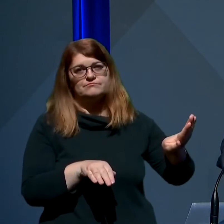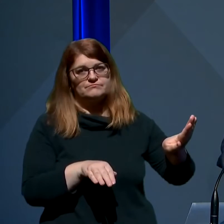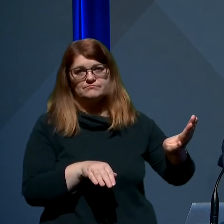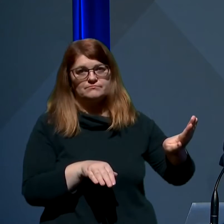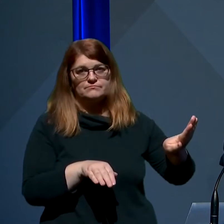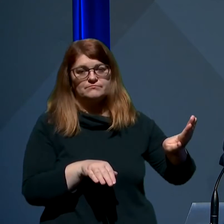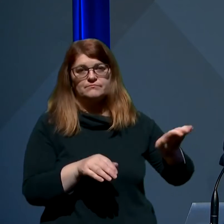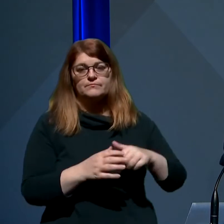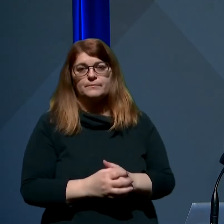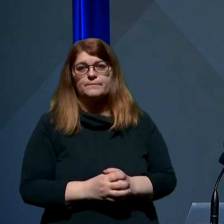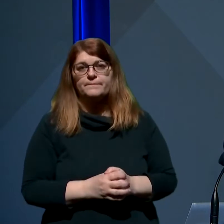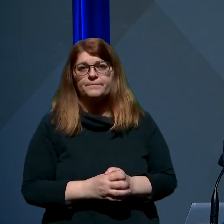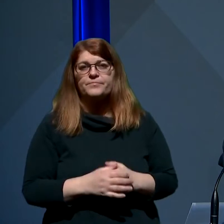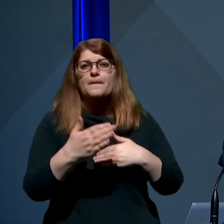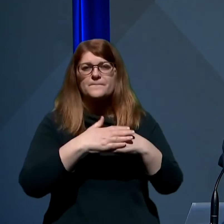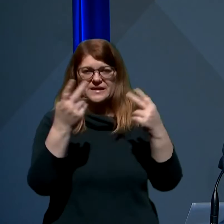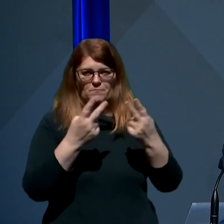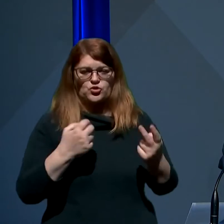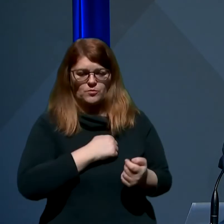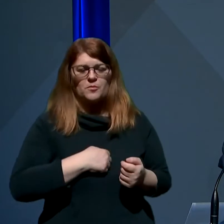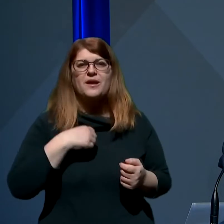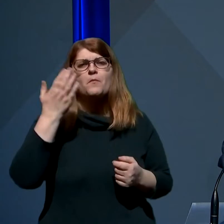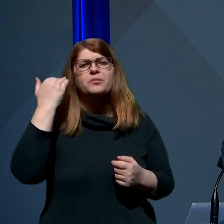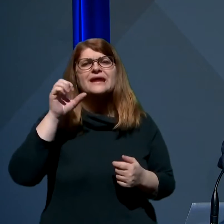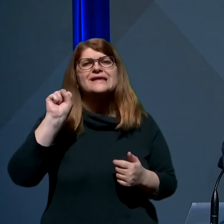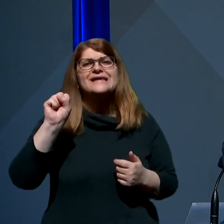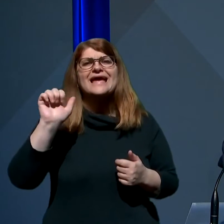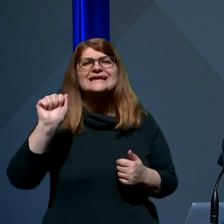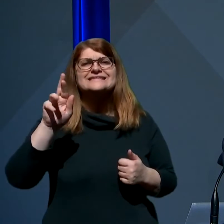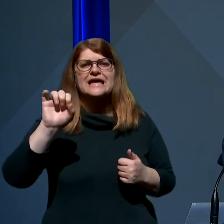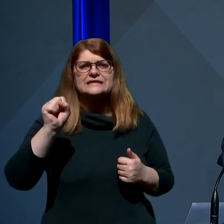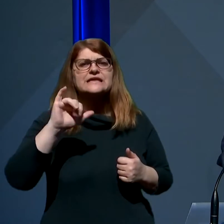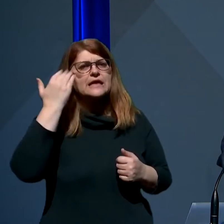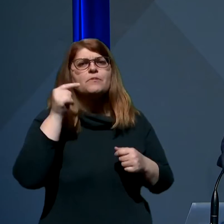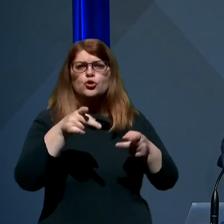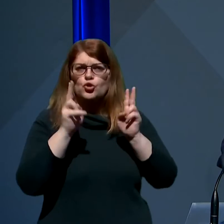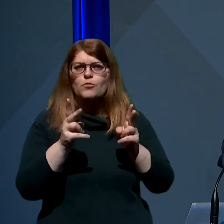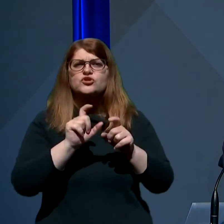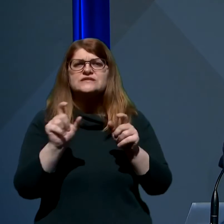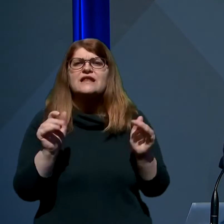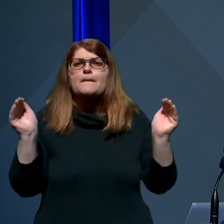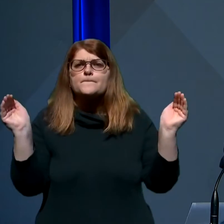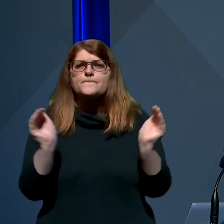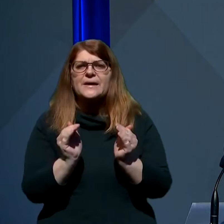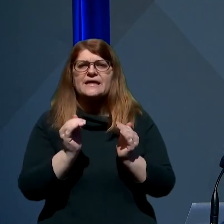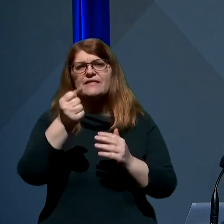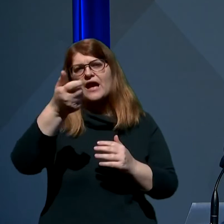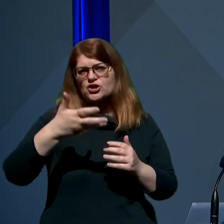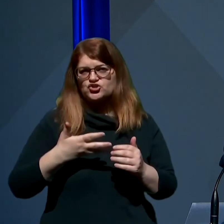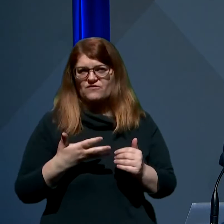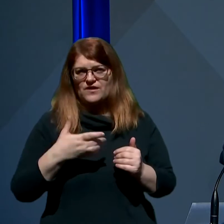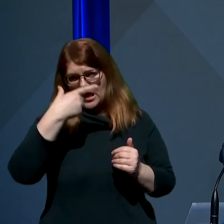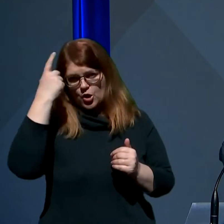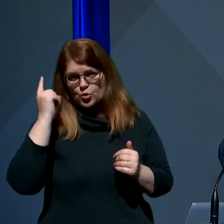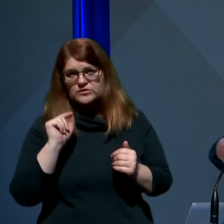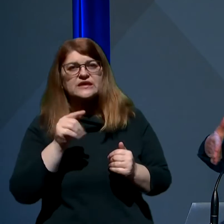Pri podobni bolezni SARS je bilo to možno zaradi sorazmerno majhnega števila ljudi, ki